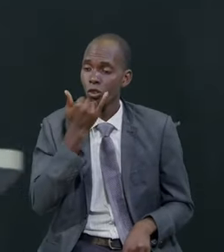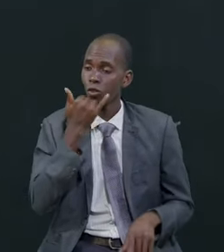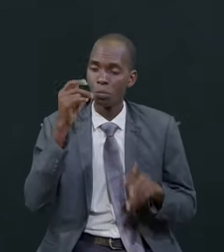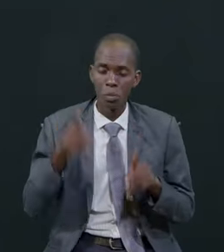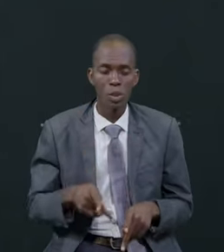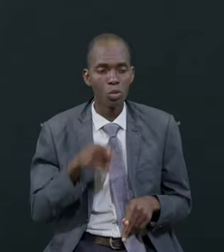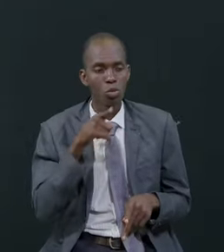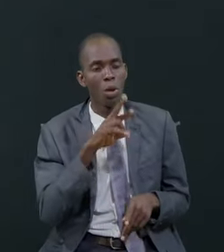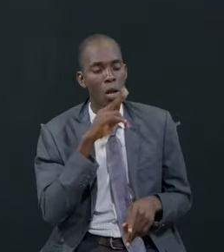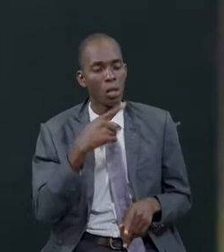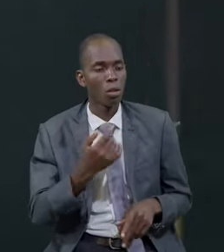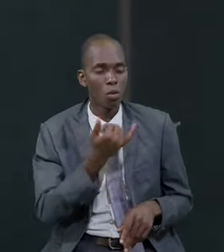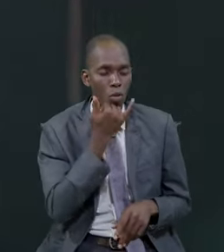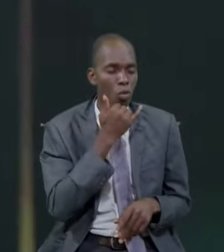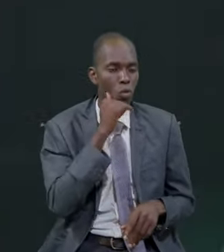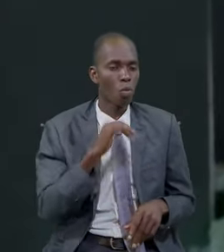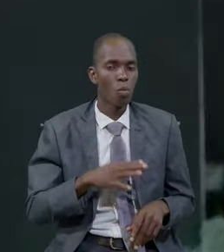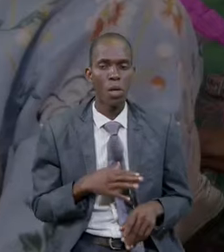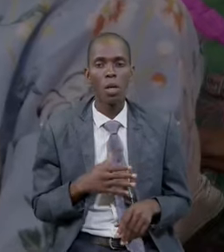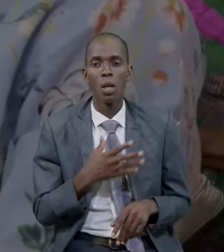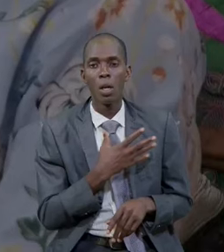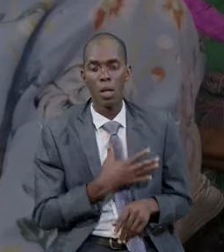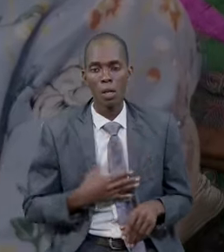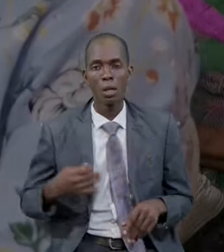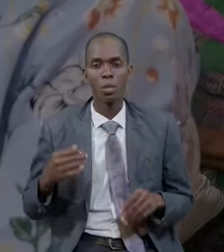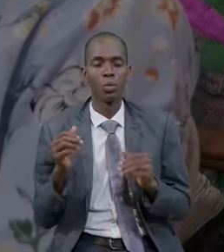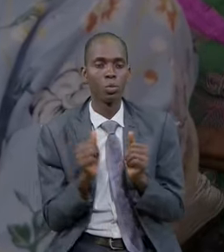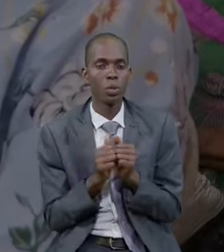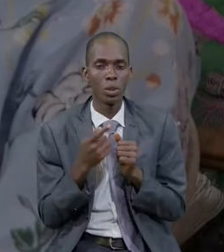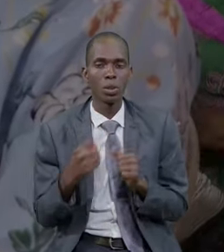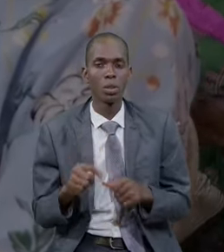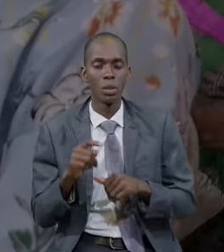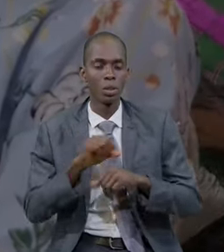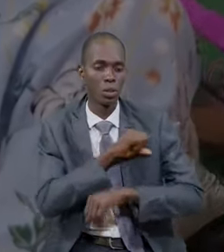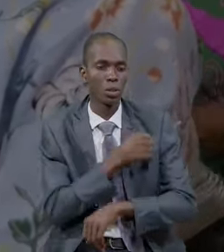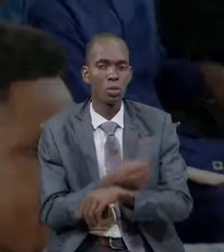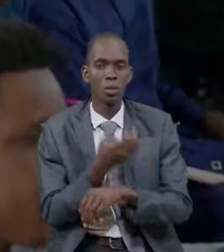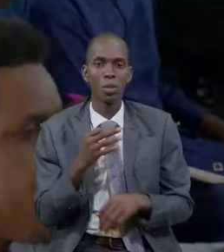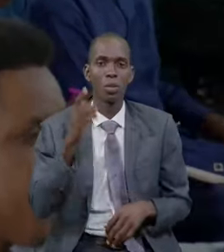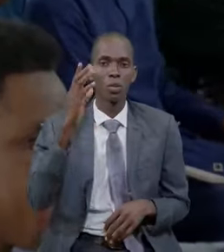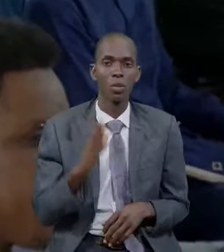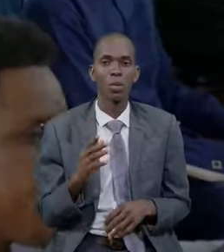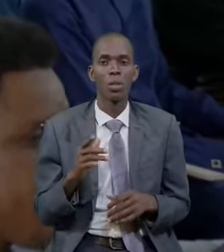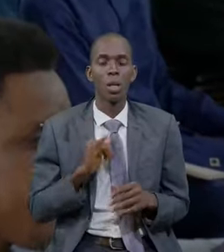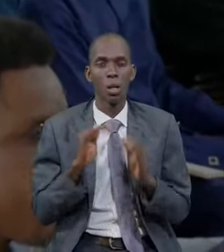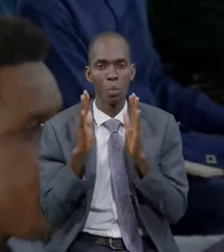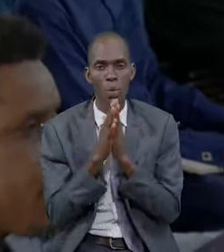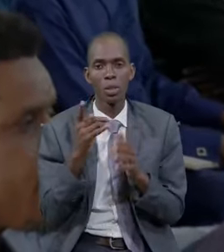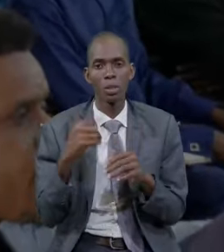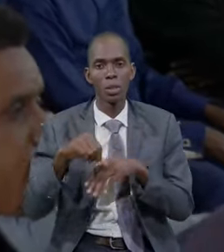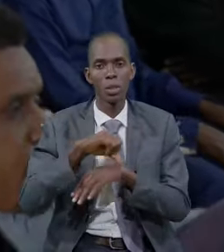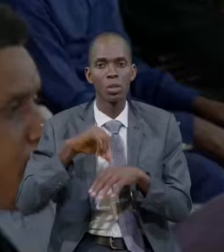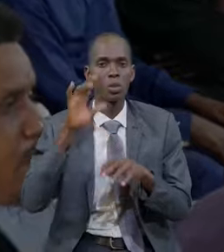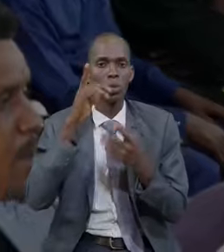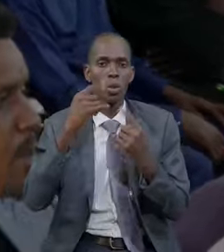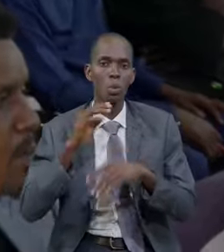Et notre marche avec Dieu sera droite. L'onction viendra pour toi. Si